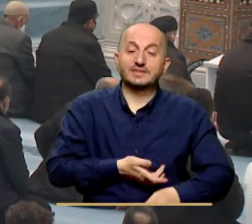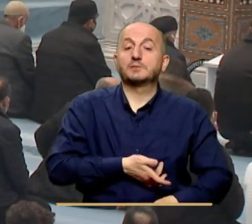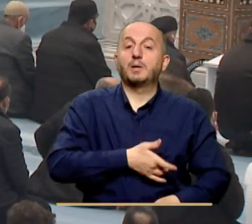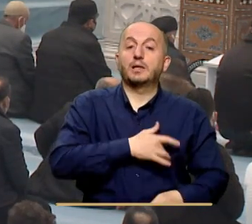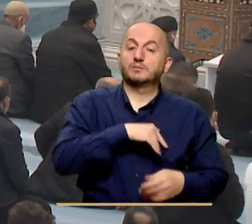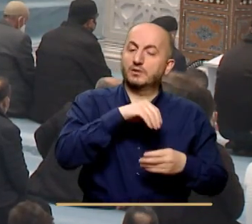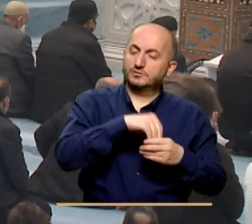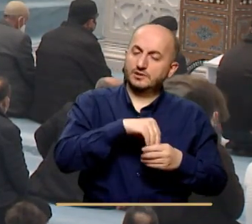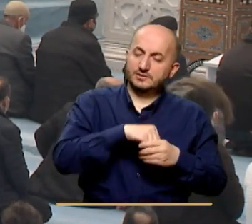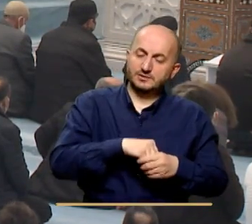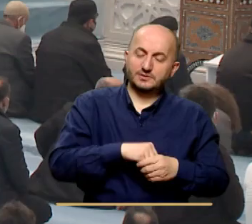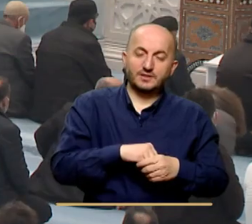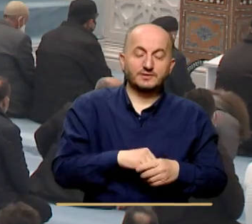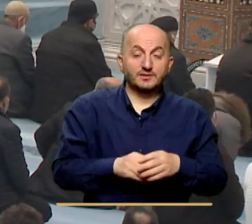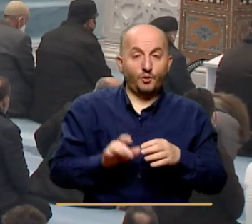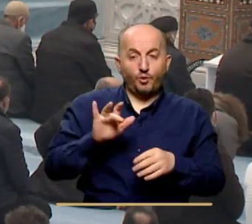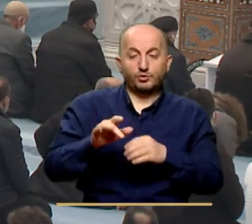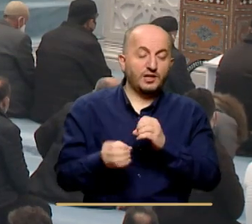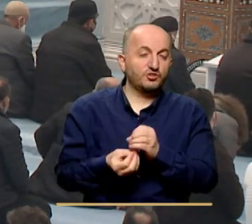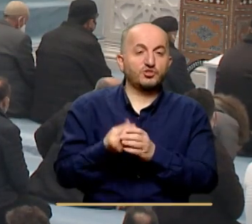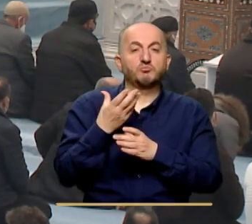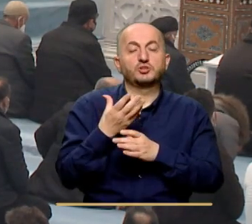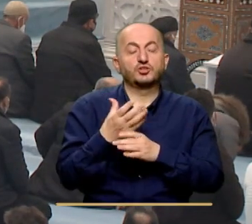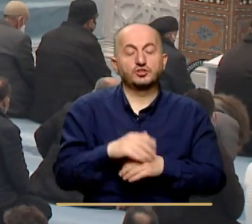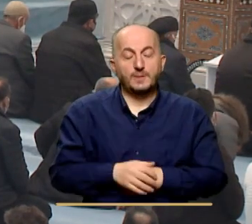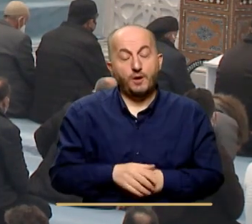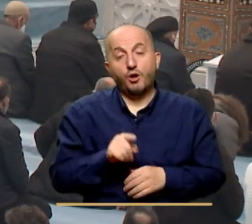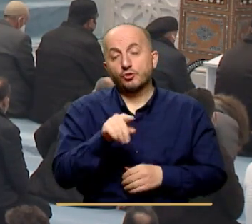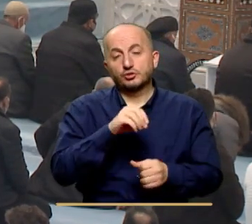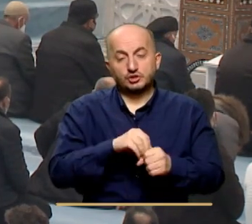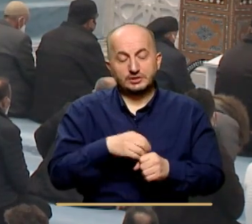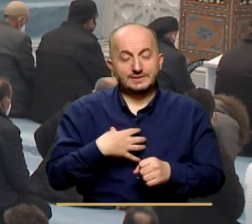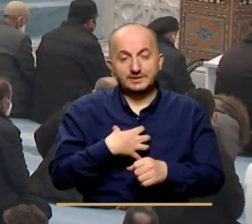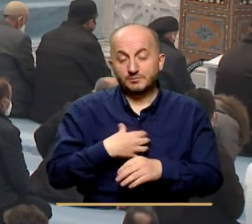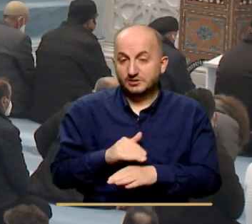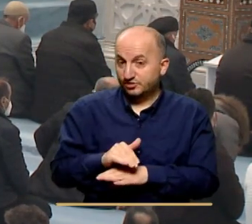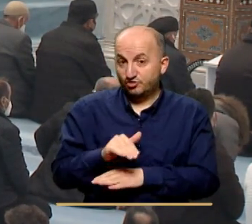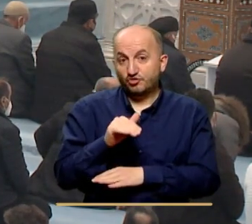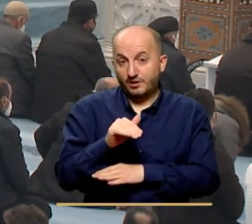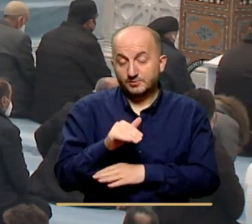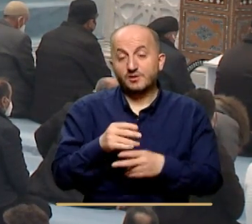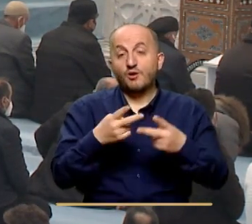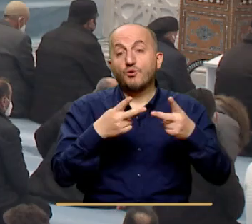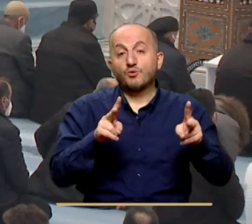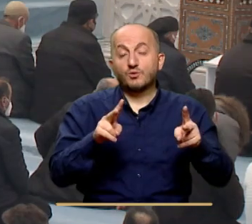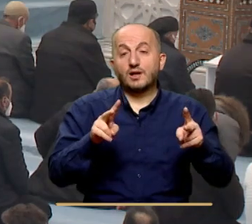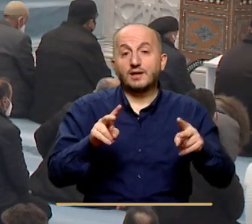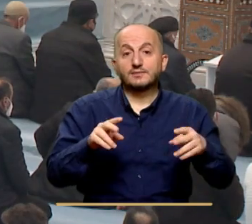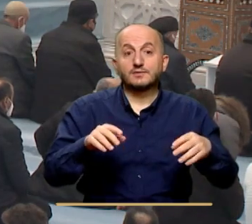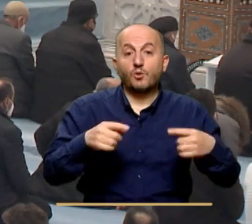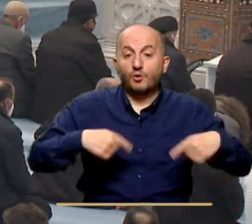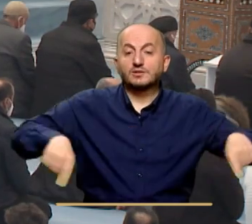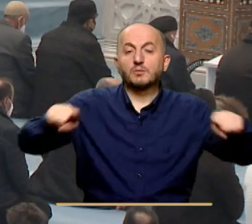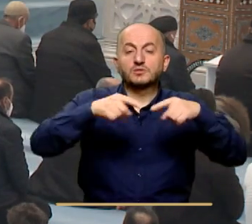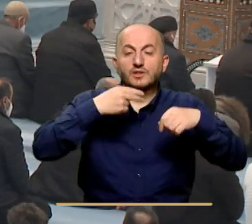sevgisi imandandır hakikati ortaya çıkmış. Onun için dinimizi yaşayacağımız, hürriyet ikliminde cuma